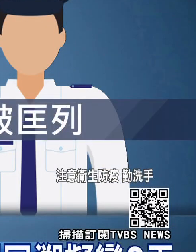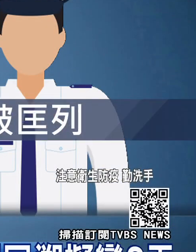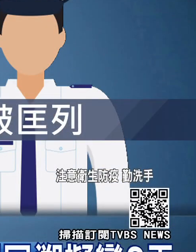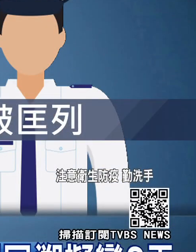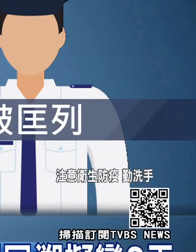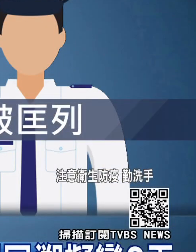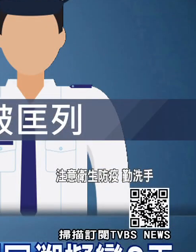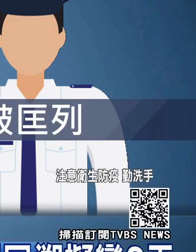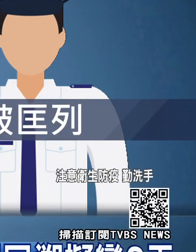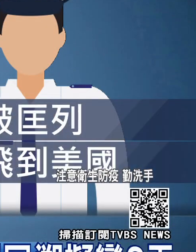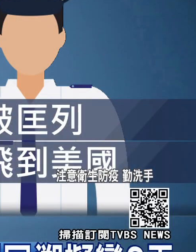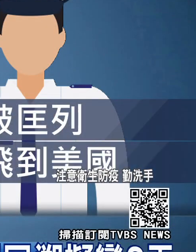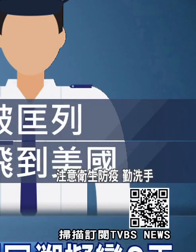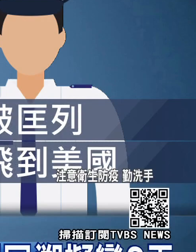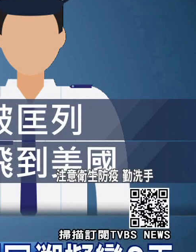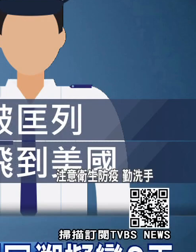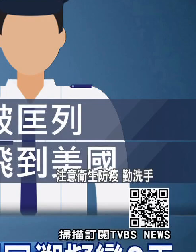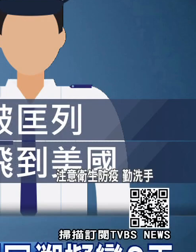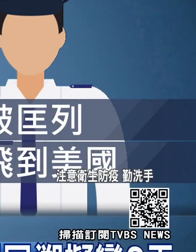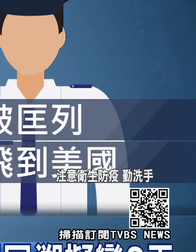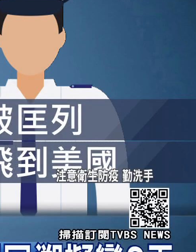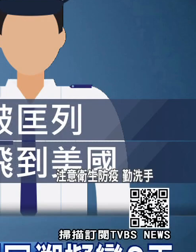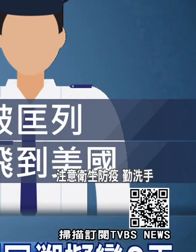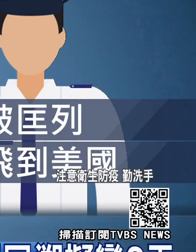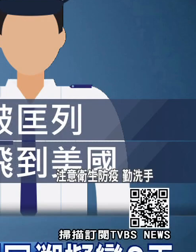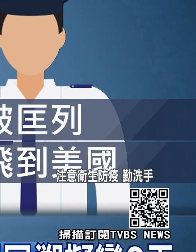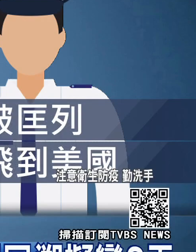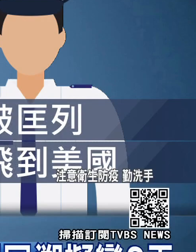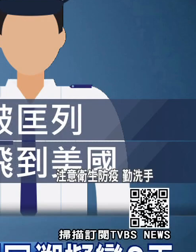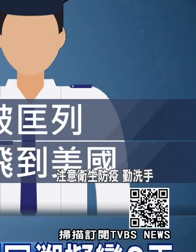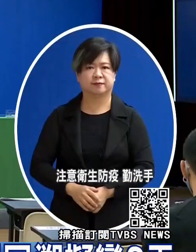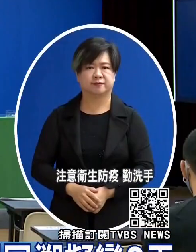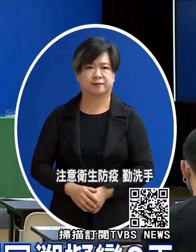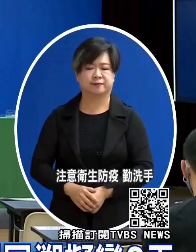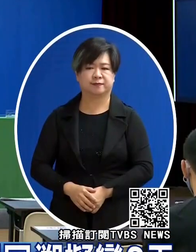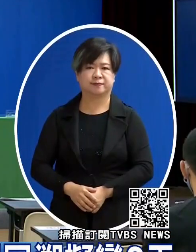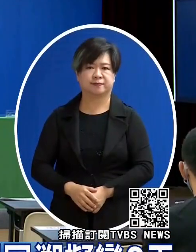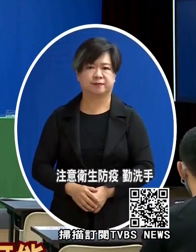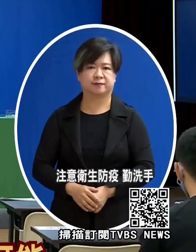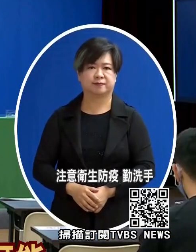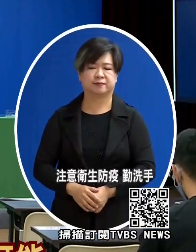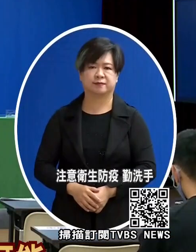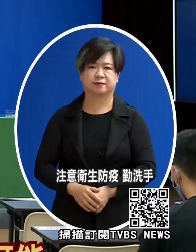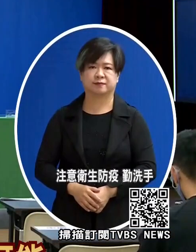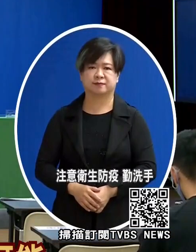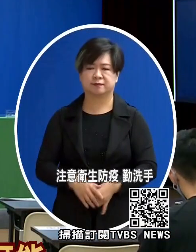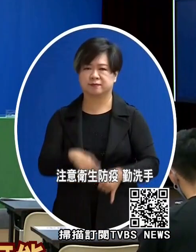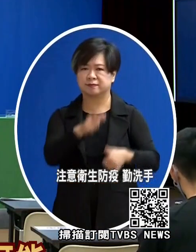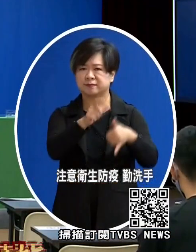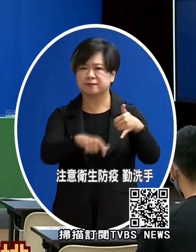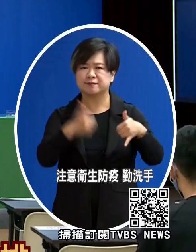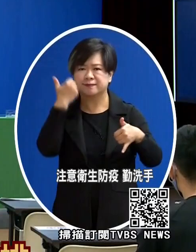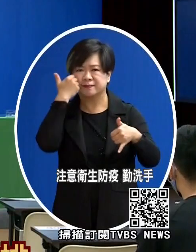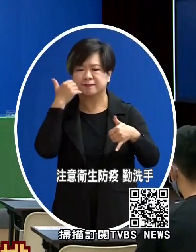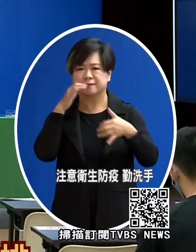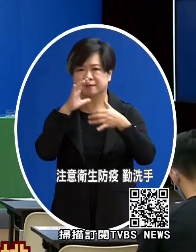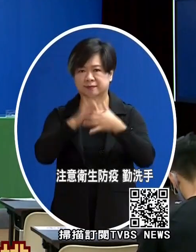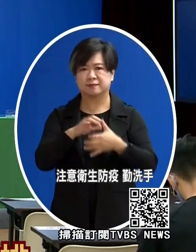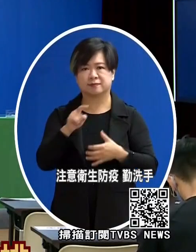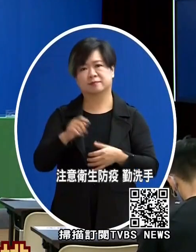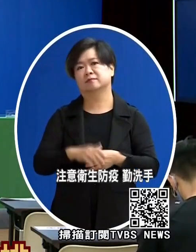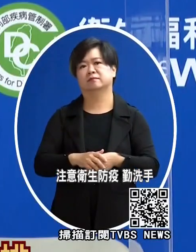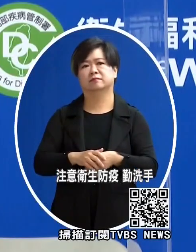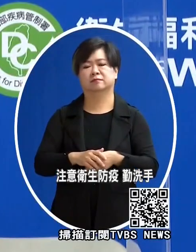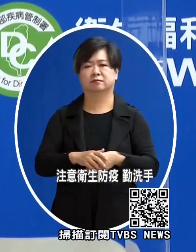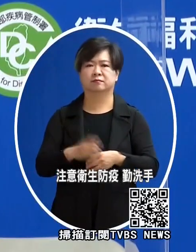却没被框列，而且人已经飞到美国，指挥中心有掌握吗？ 他那个身份都有可能，因为他全天都在